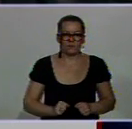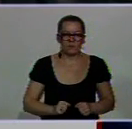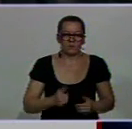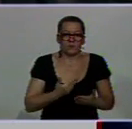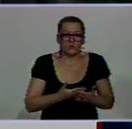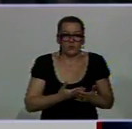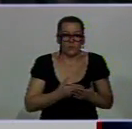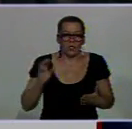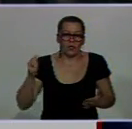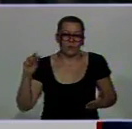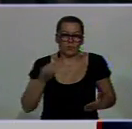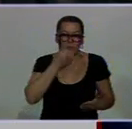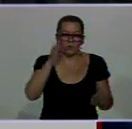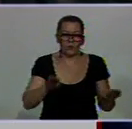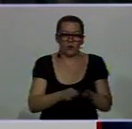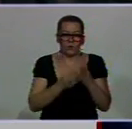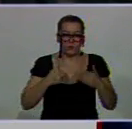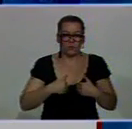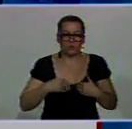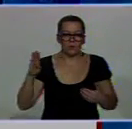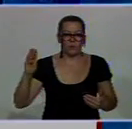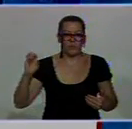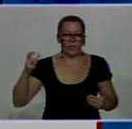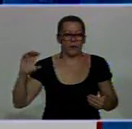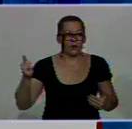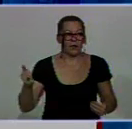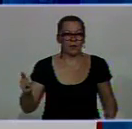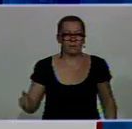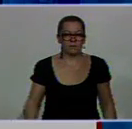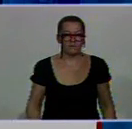Ce se întâmplă la Alun, ne spune colega noastră Bianca Petrică. Bianca, bună seara!